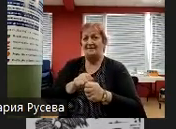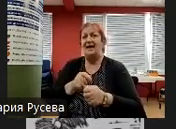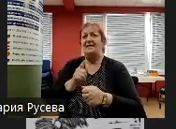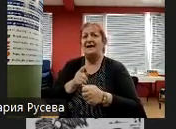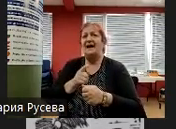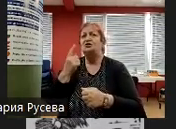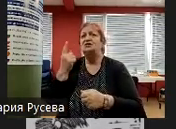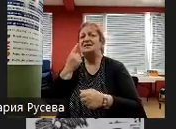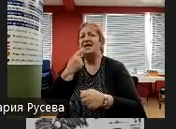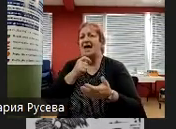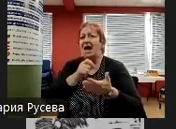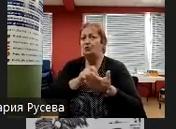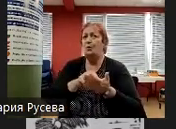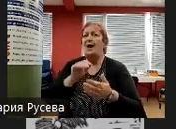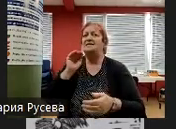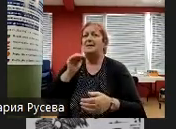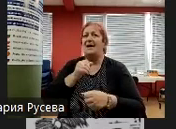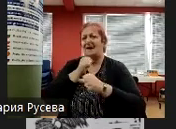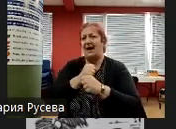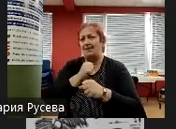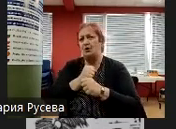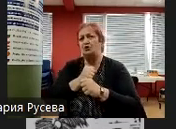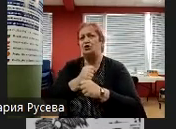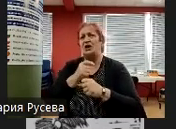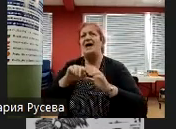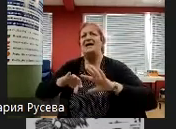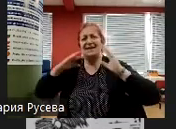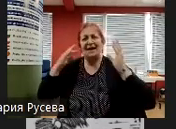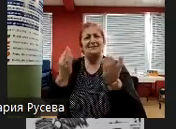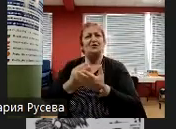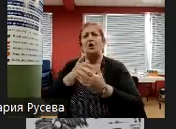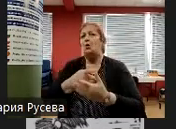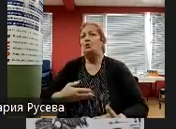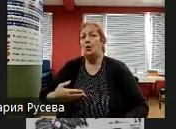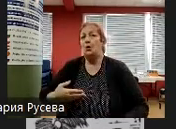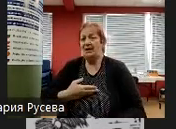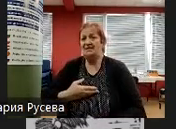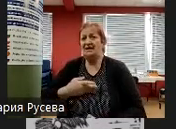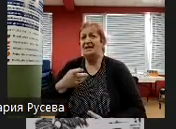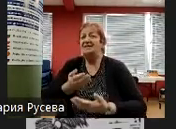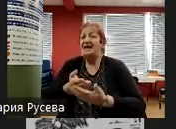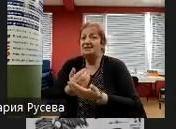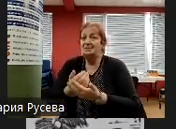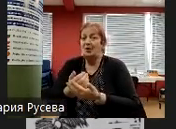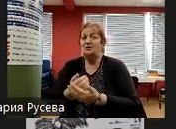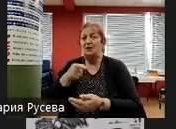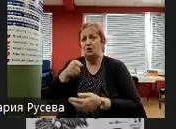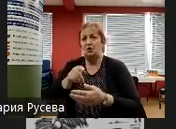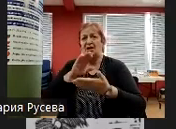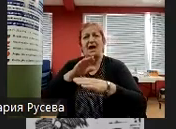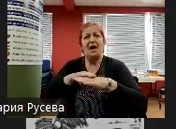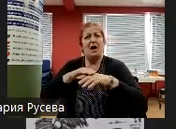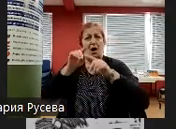с една дума да бъде работеща за всички, които искат да се възползват от дадения документ